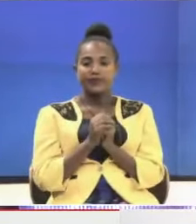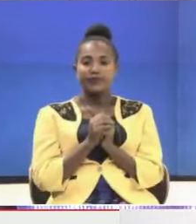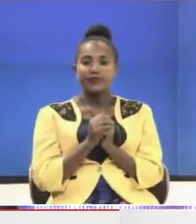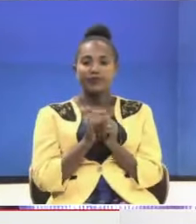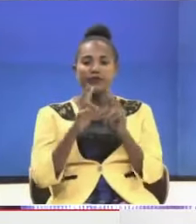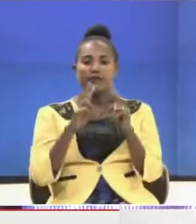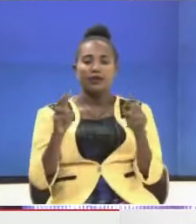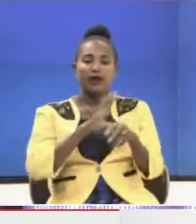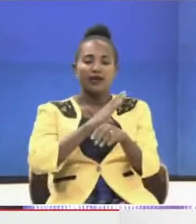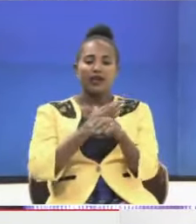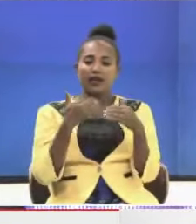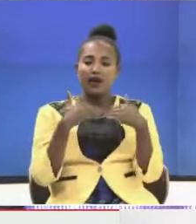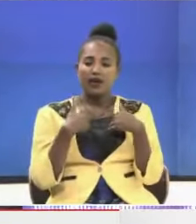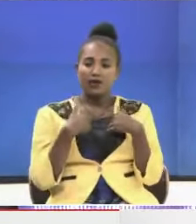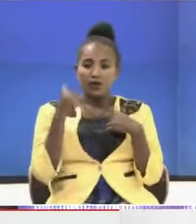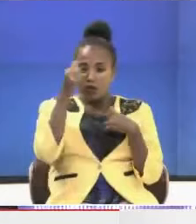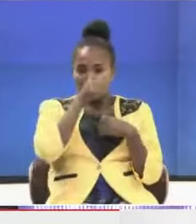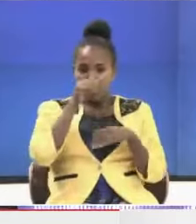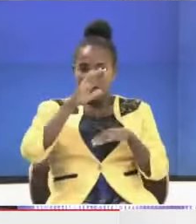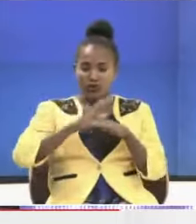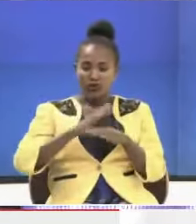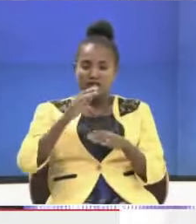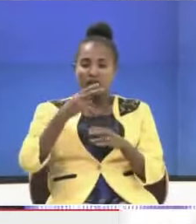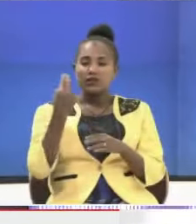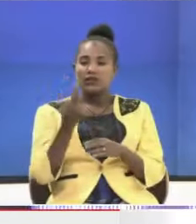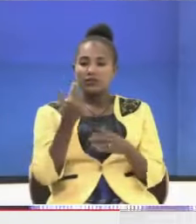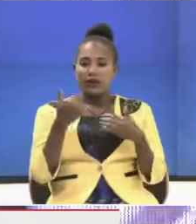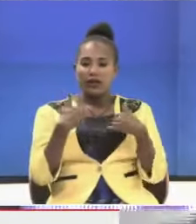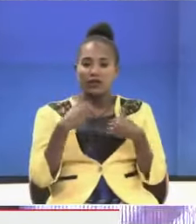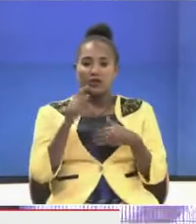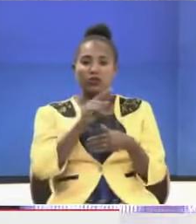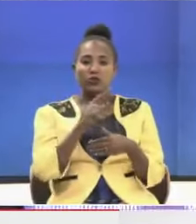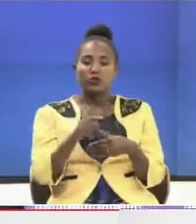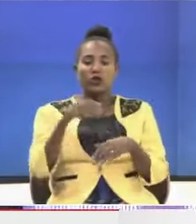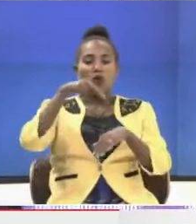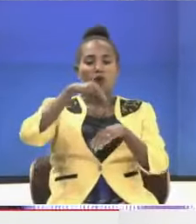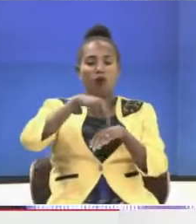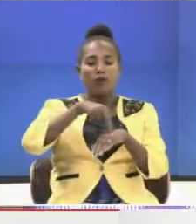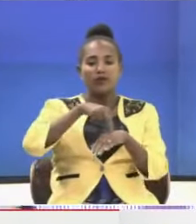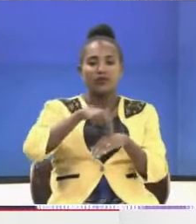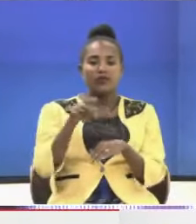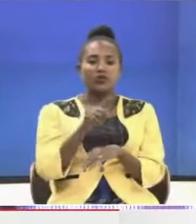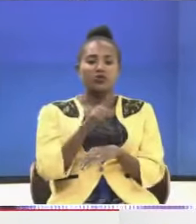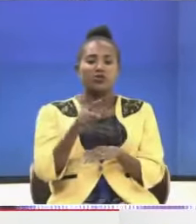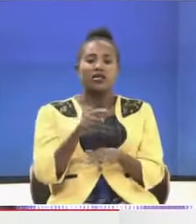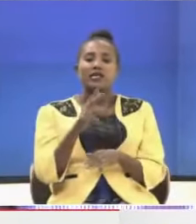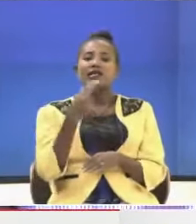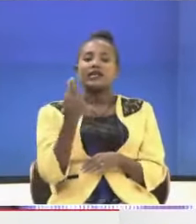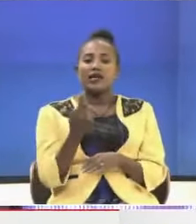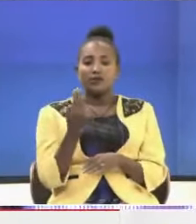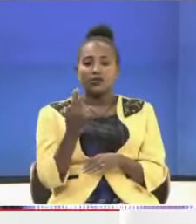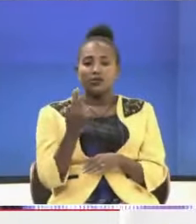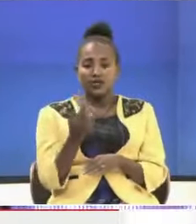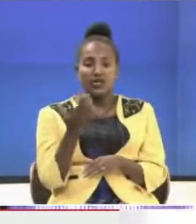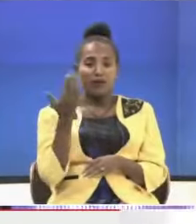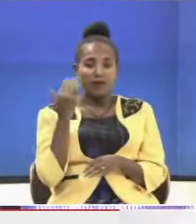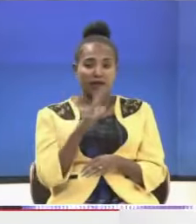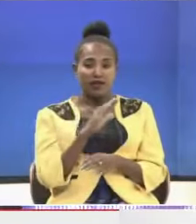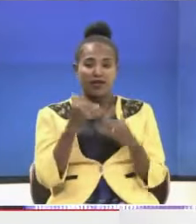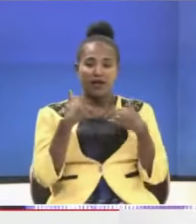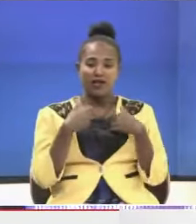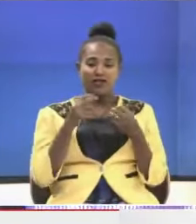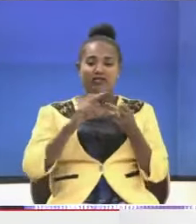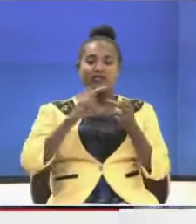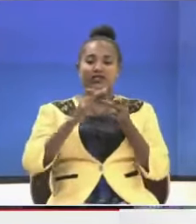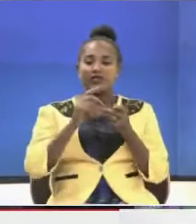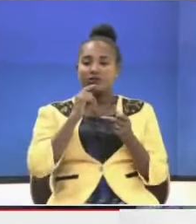በጣም ሀያላን ሀገራት አሉ ኢትዮጵያ ላይ ጥቅም ያላቸው። እነሱ ያቋቋሙት እነሱ እየተጠቀሙት የነበረና ያለ ድርጅት